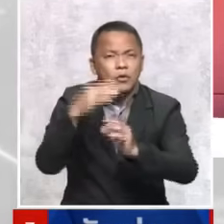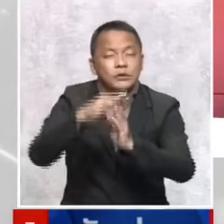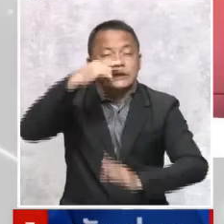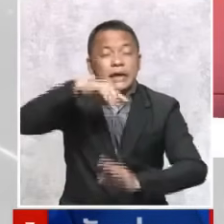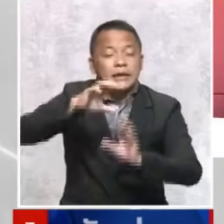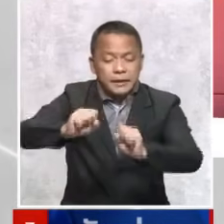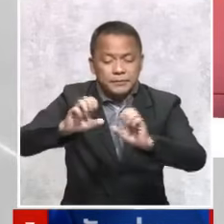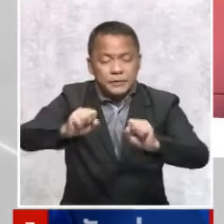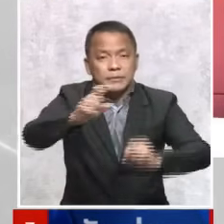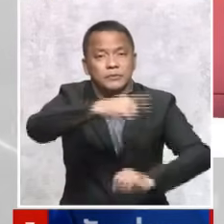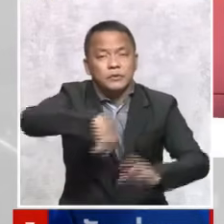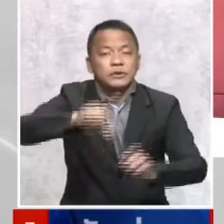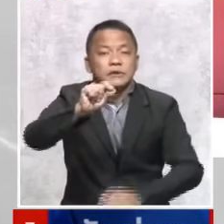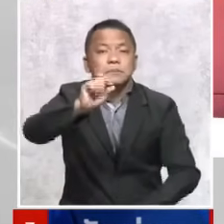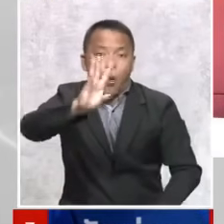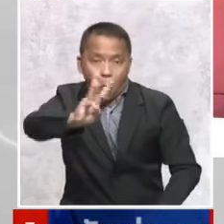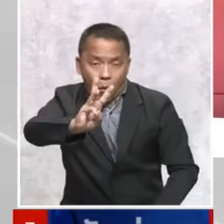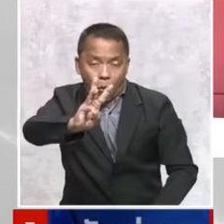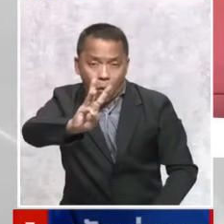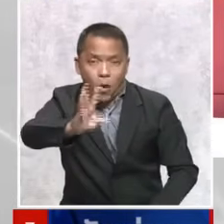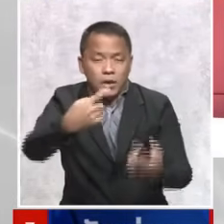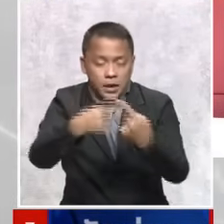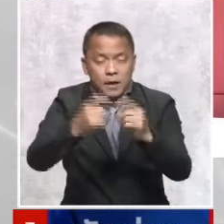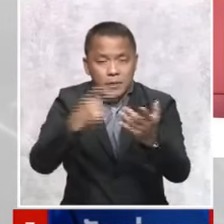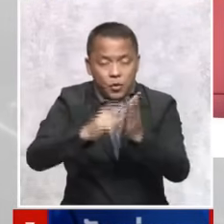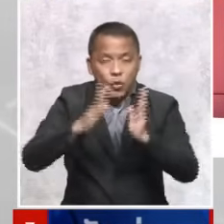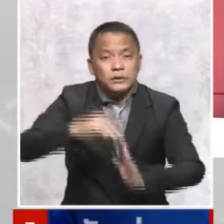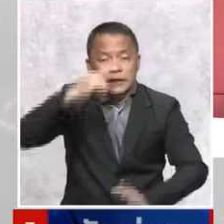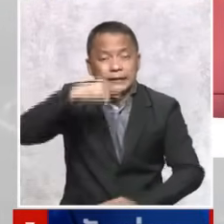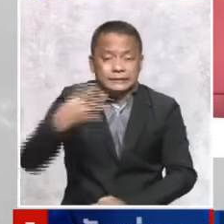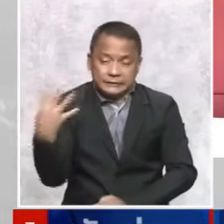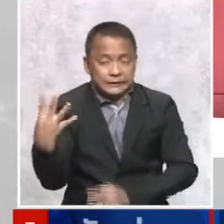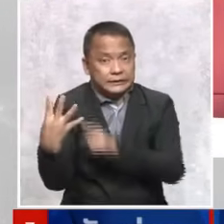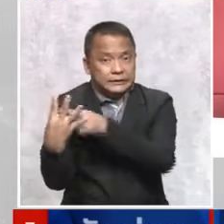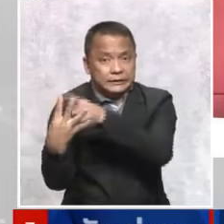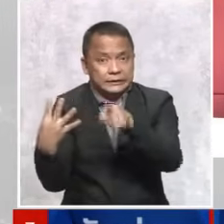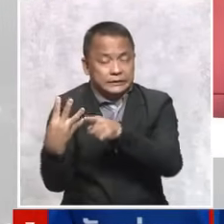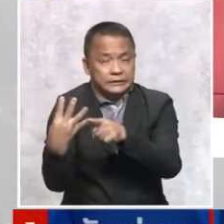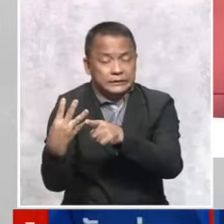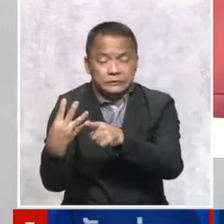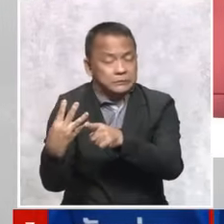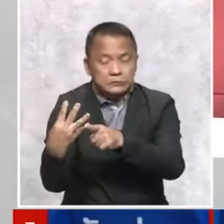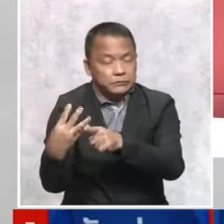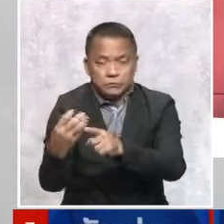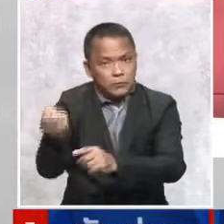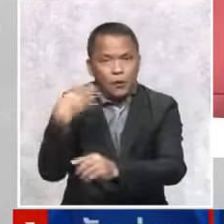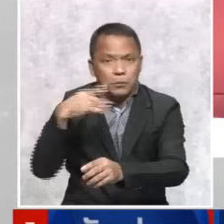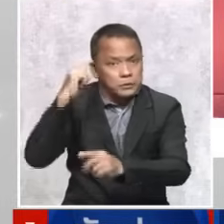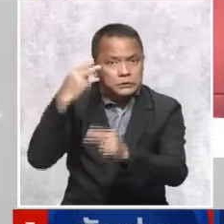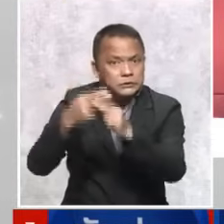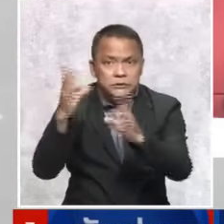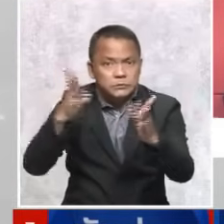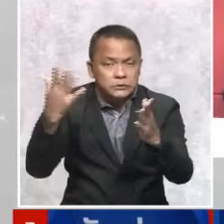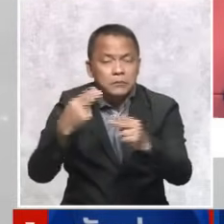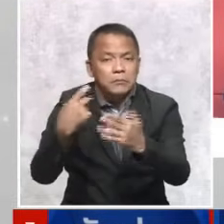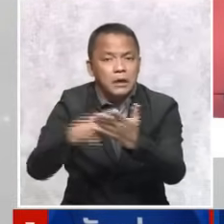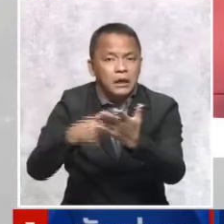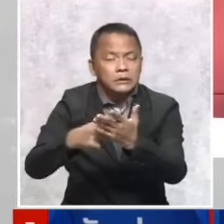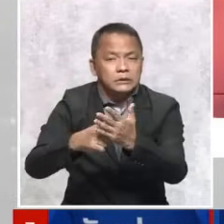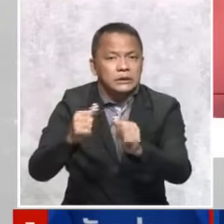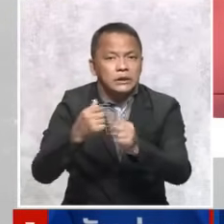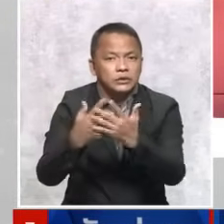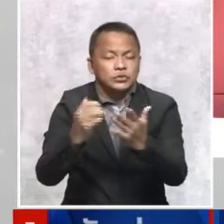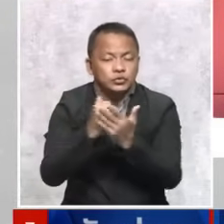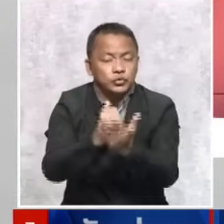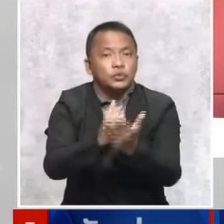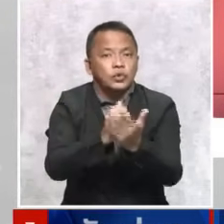ทยถูกจับเป็นตัวประกัน26รายแต่ตัวประกันคนไทย4รายทางอิสราเอลไม่เคยแจ้งให้ทราบทำให้ตัวประกันที่ยังไม่ได้รับ